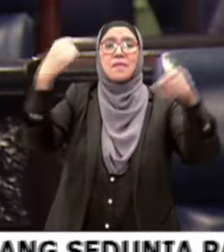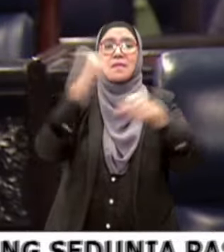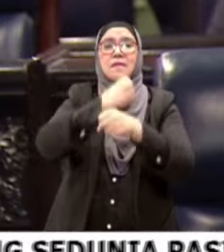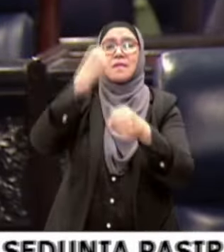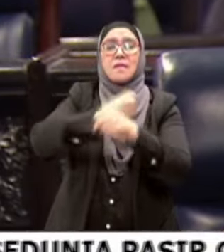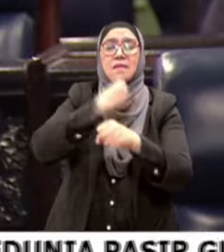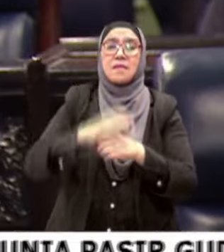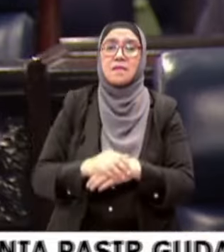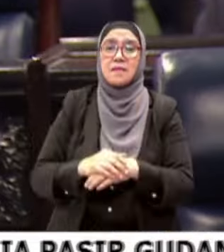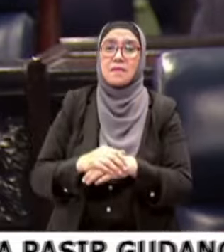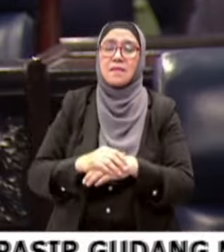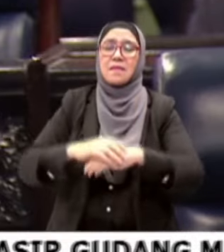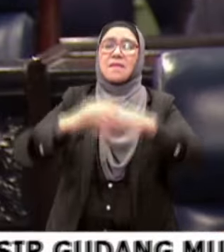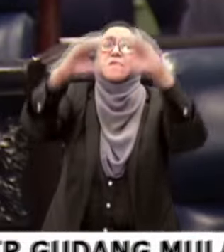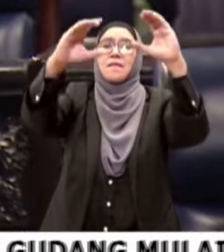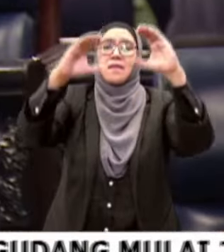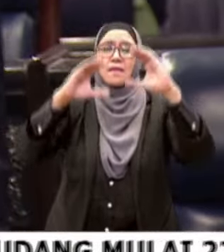secara